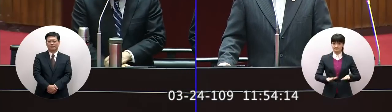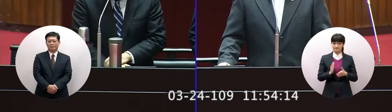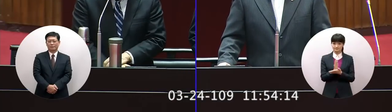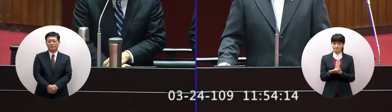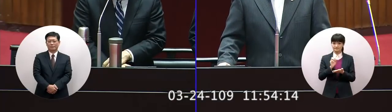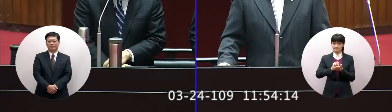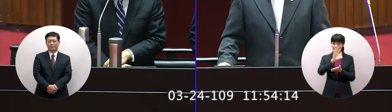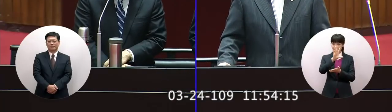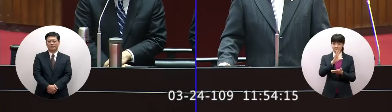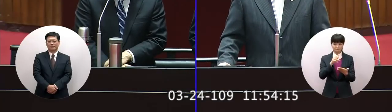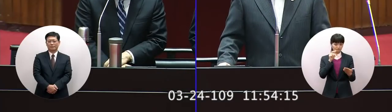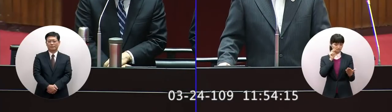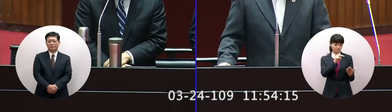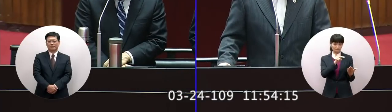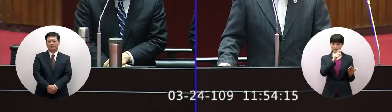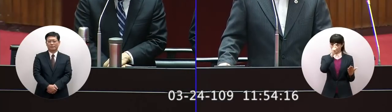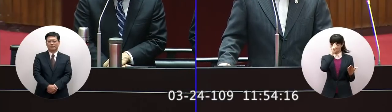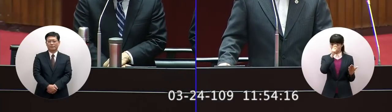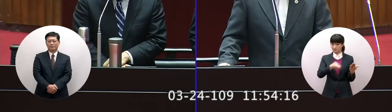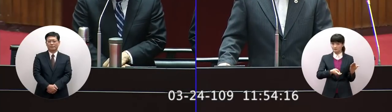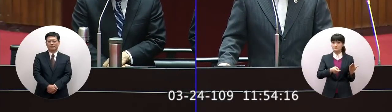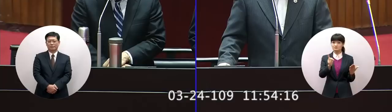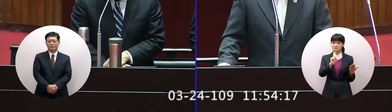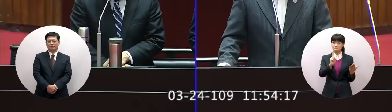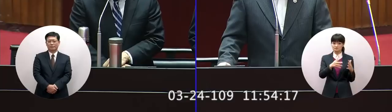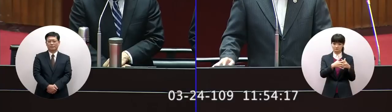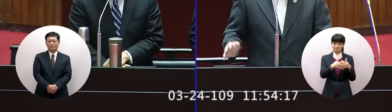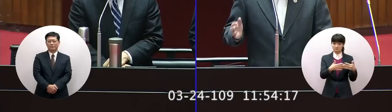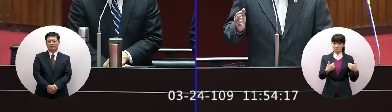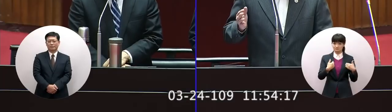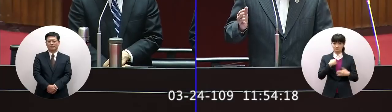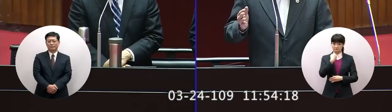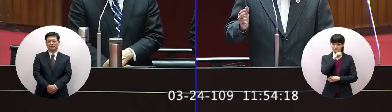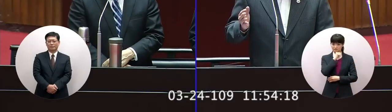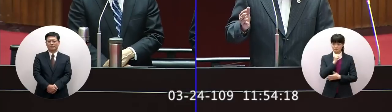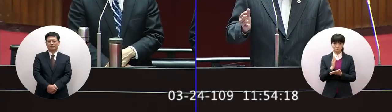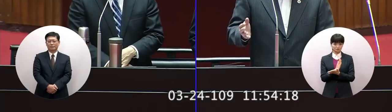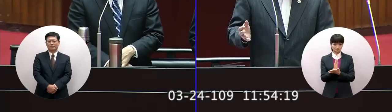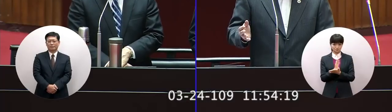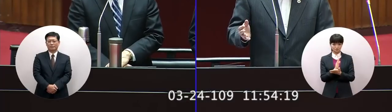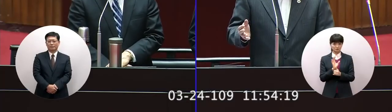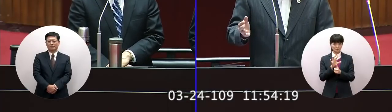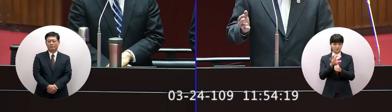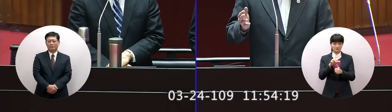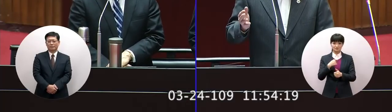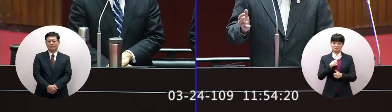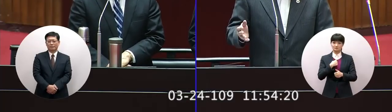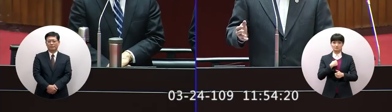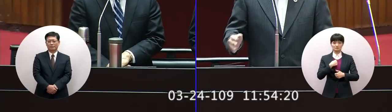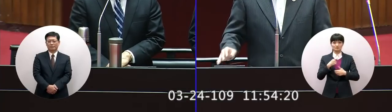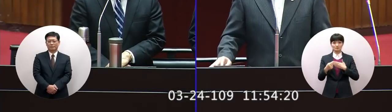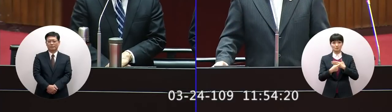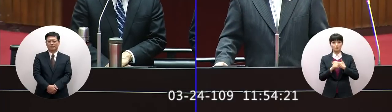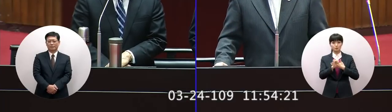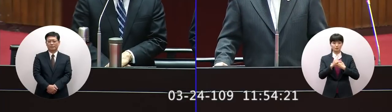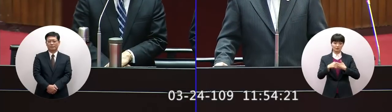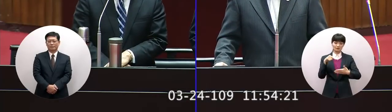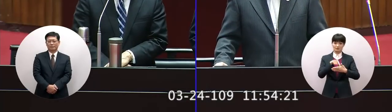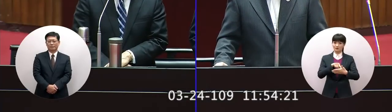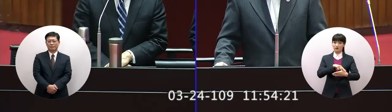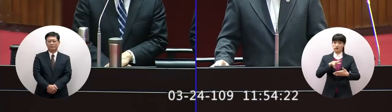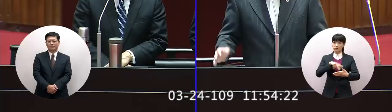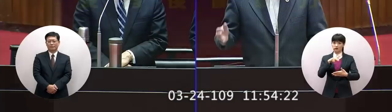非常让人失望。美军批评我们是虚有其表，无效战